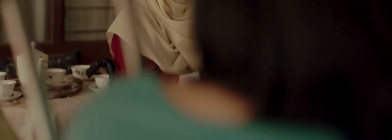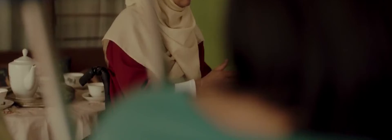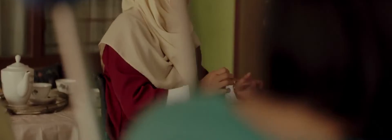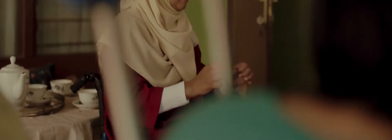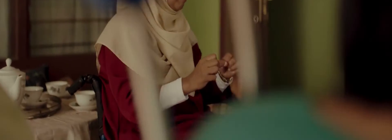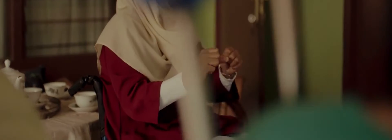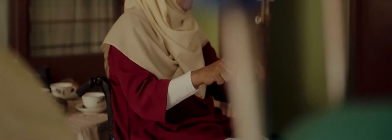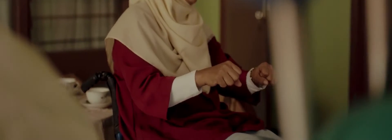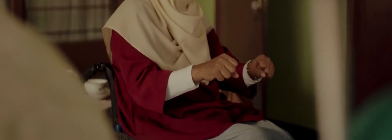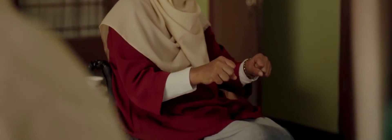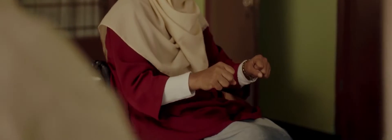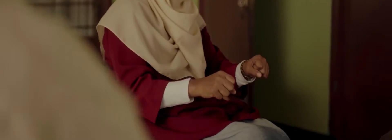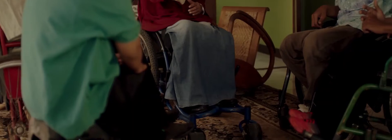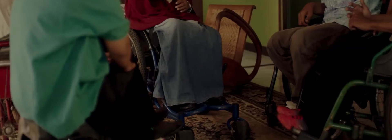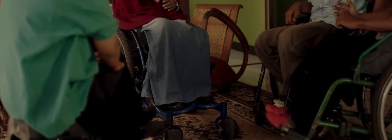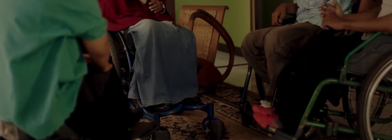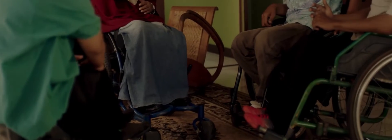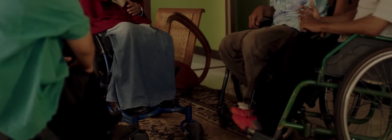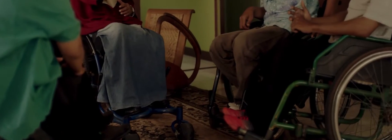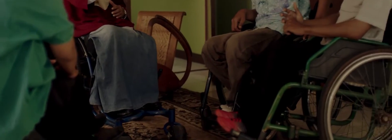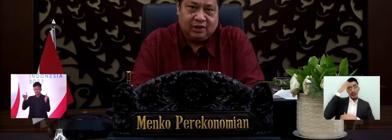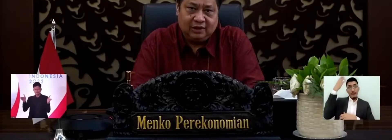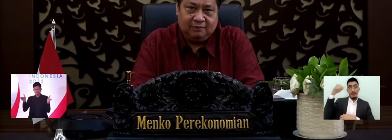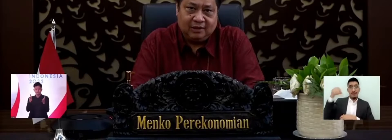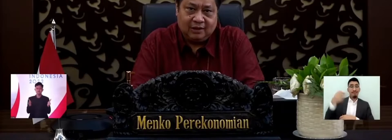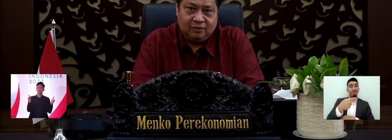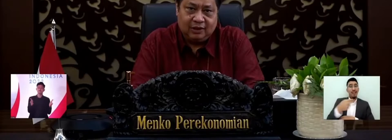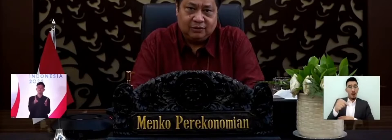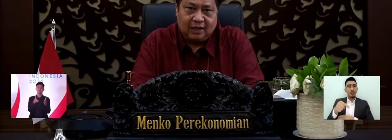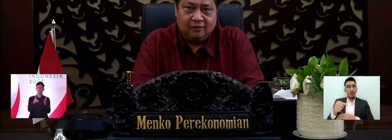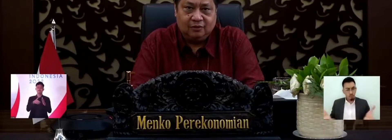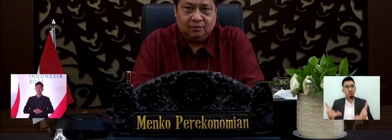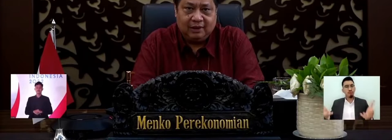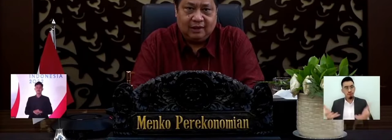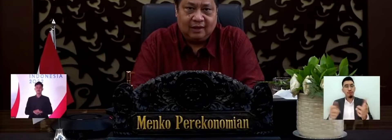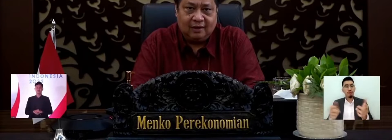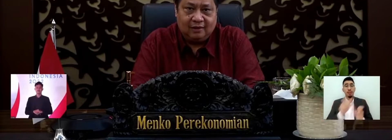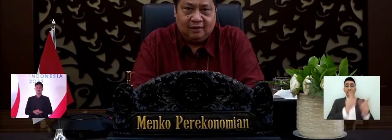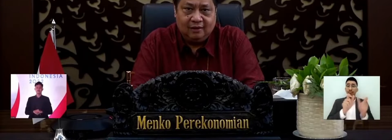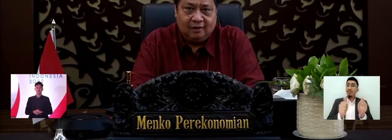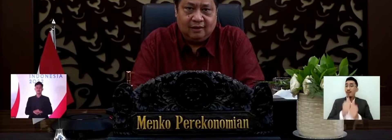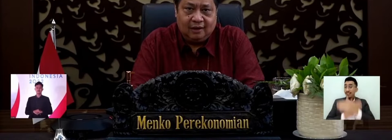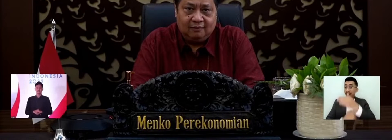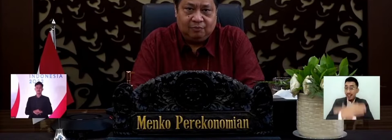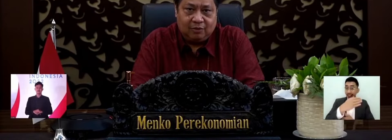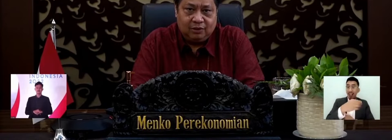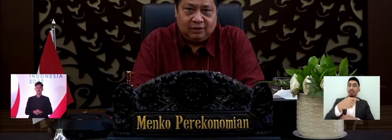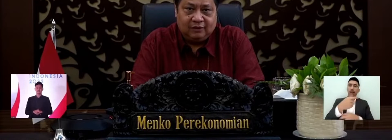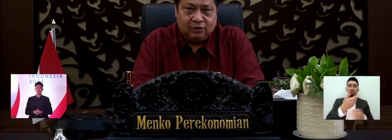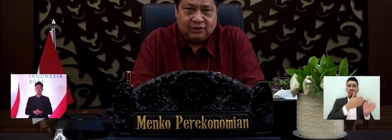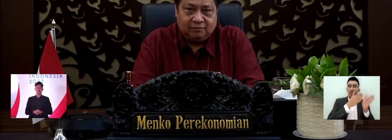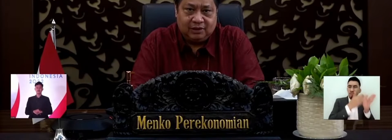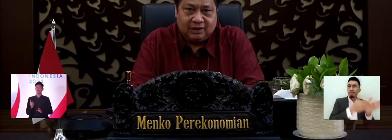disabilitas berbagai lintas sektor, cross-cutting issues, dan ini mengajak dunia usaha untuk memikirkan dan